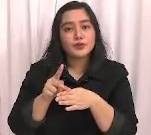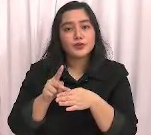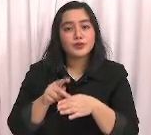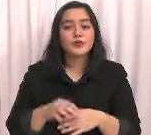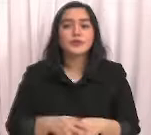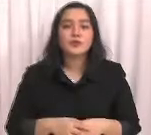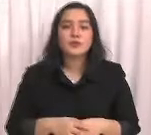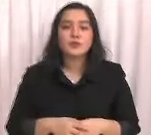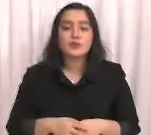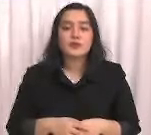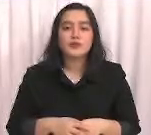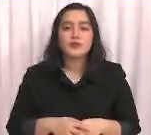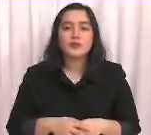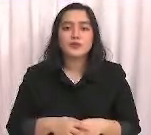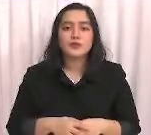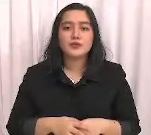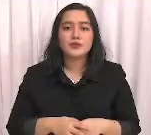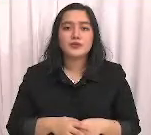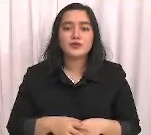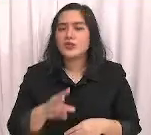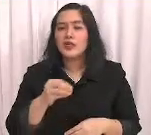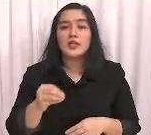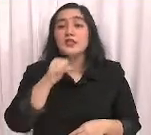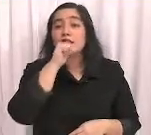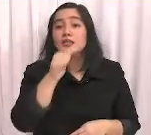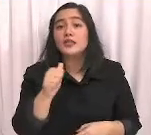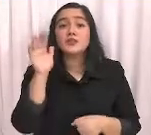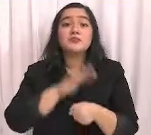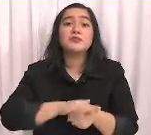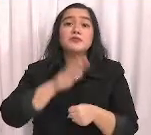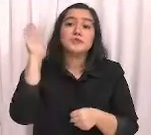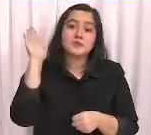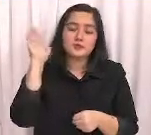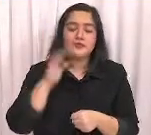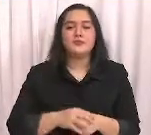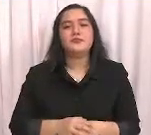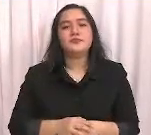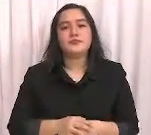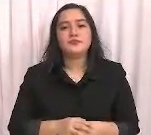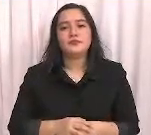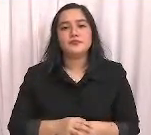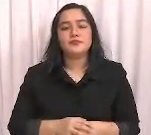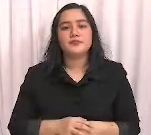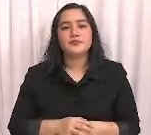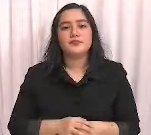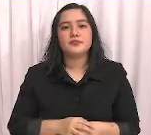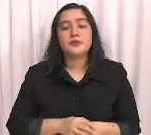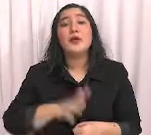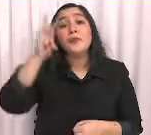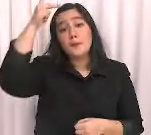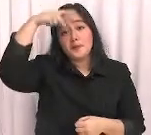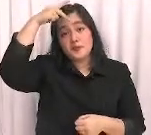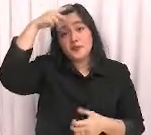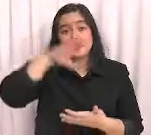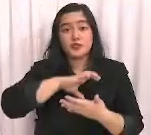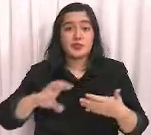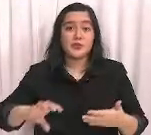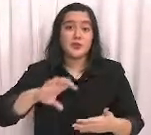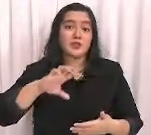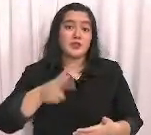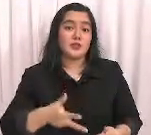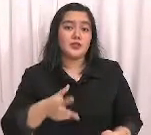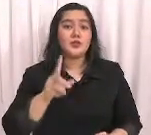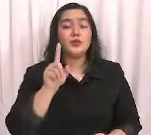rather than promises. Okay, ang book of Proverbs chapter 31 is more on principles. We have more